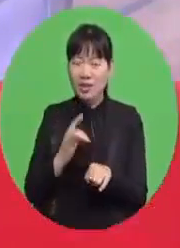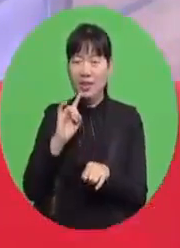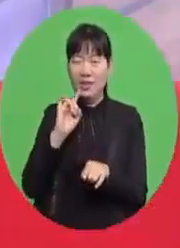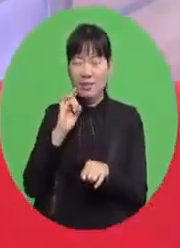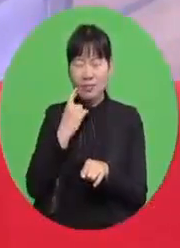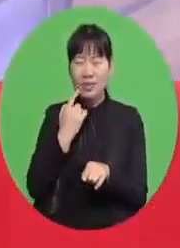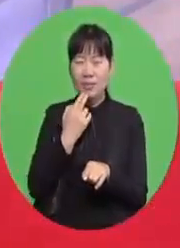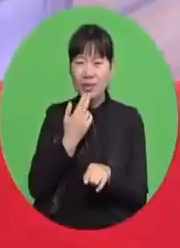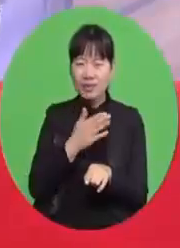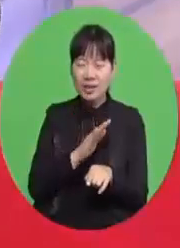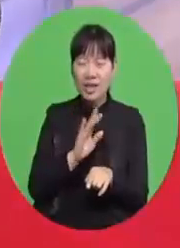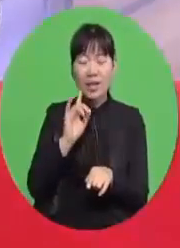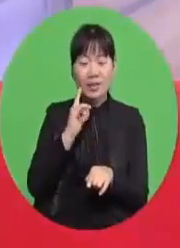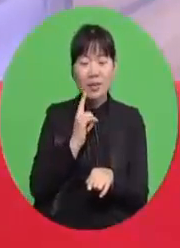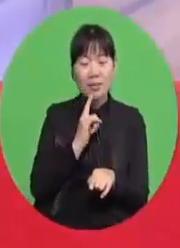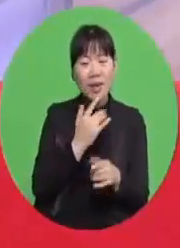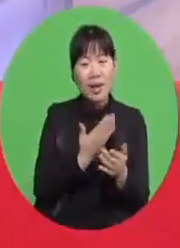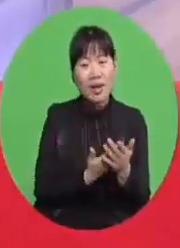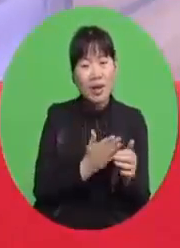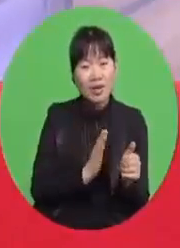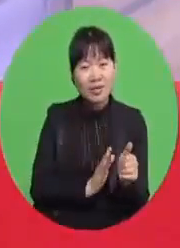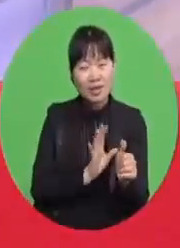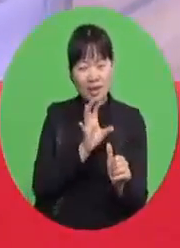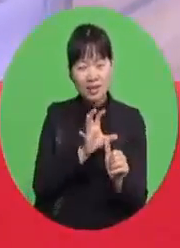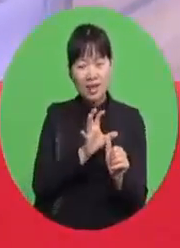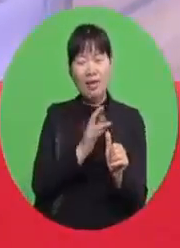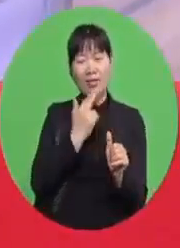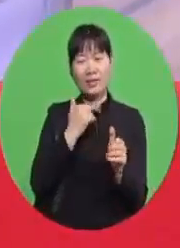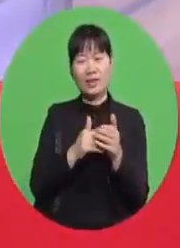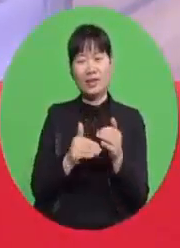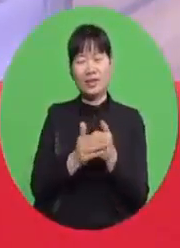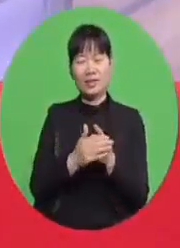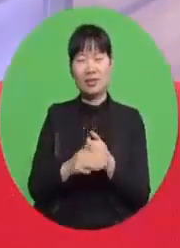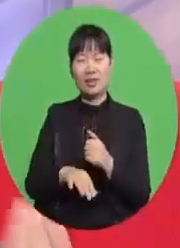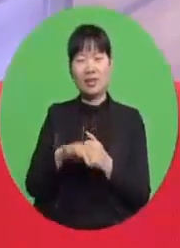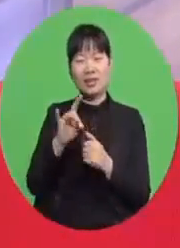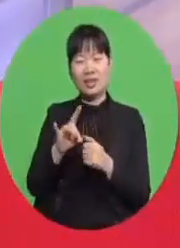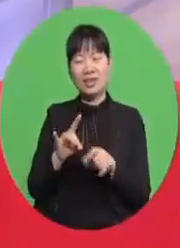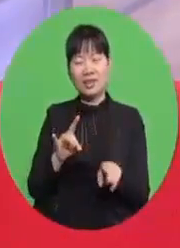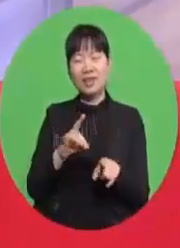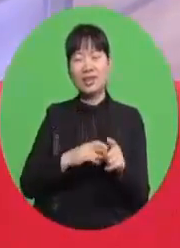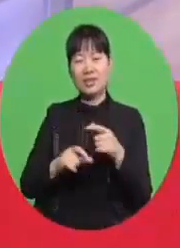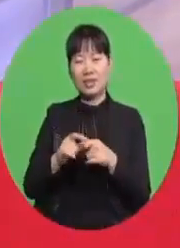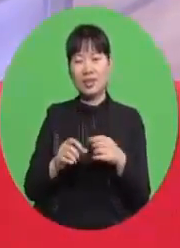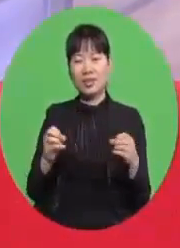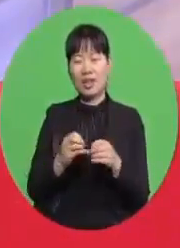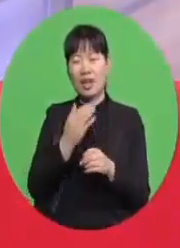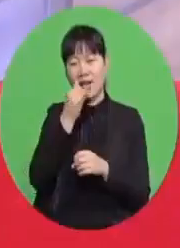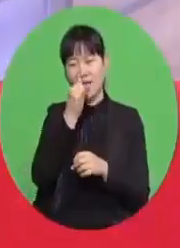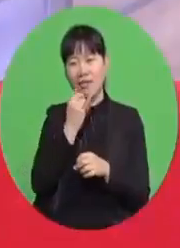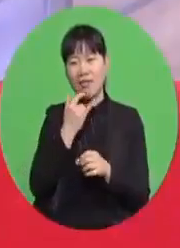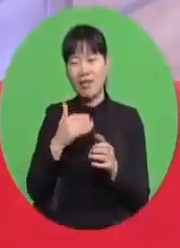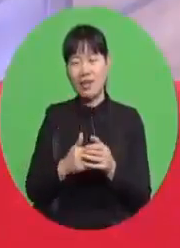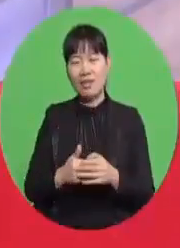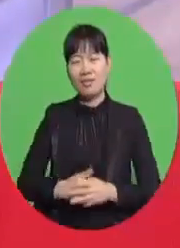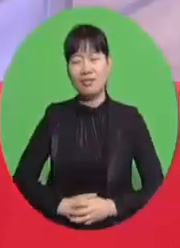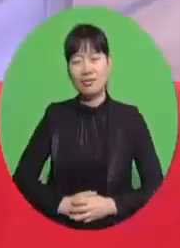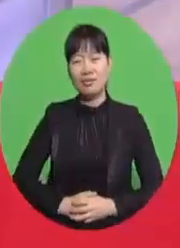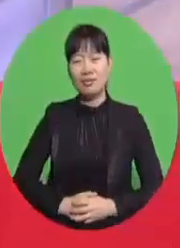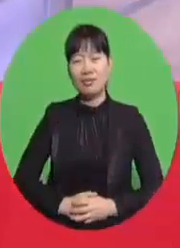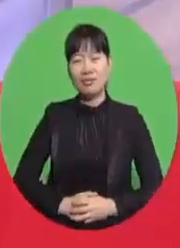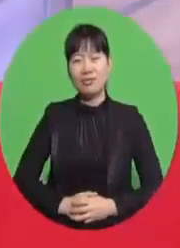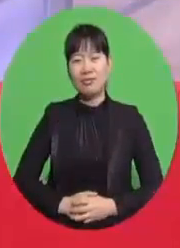안 그렇죠. 해. 근데 예쁘게 말해줄래? 그러면 야단치는 것 같지 않으니까 일단은 조금 더 얘기를 할 수가 있어요. 잘하고